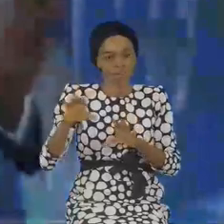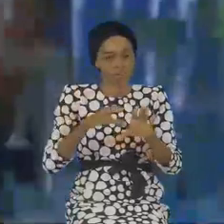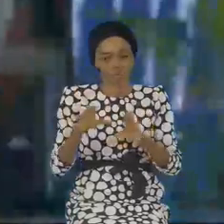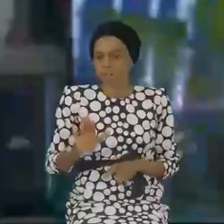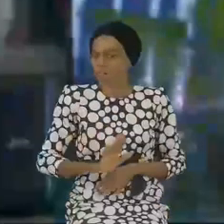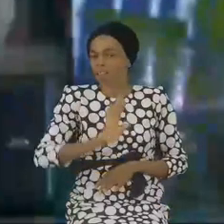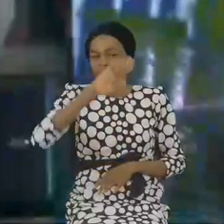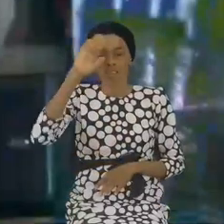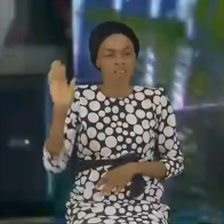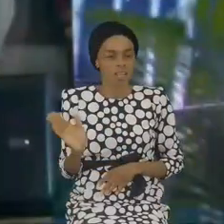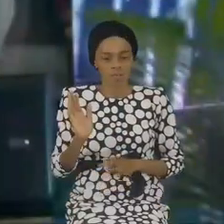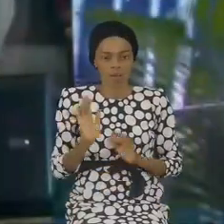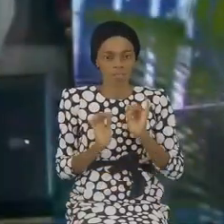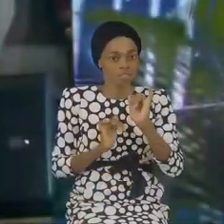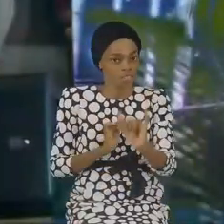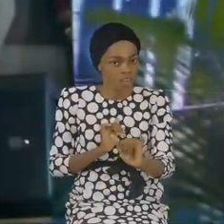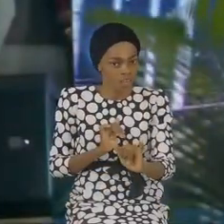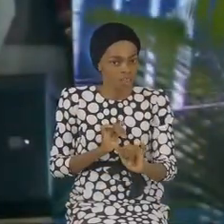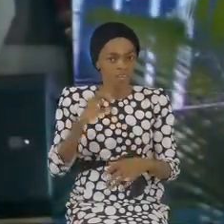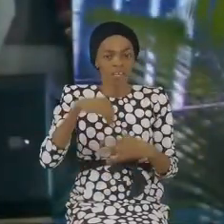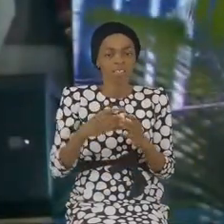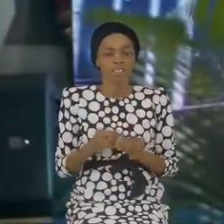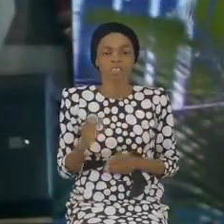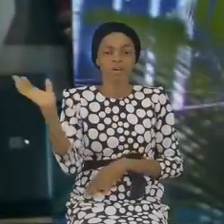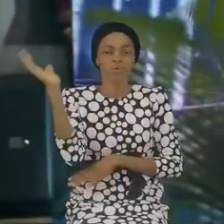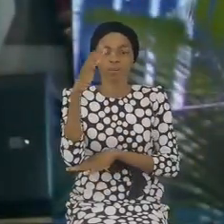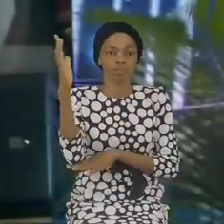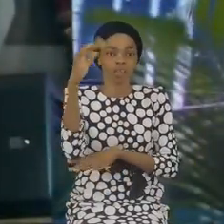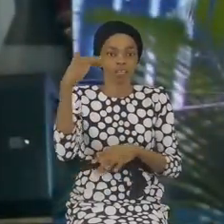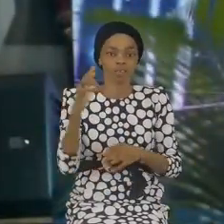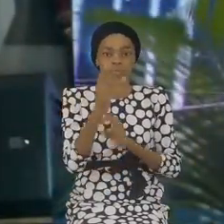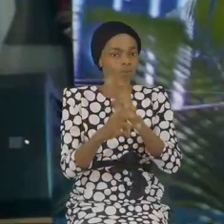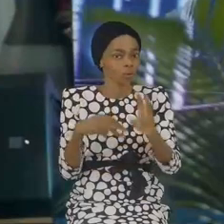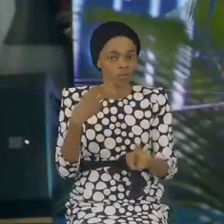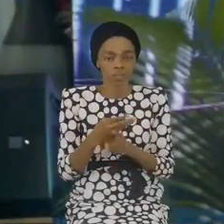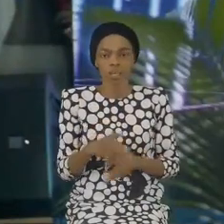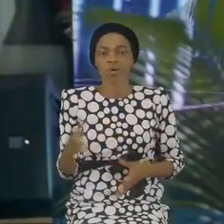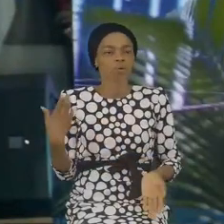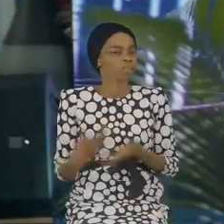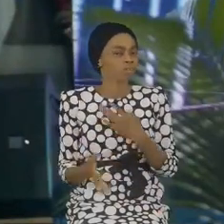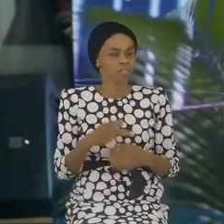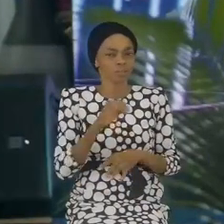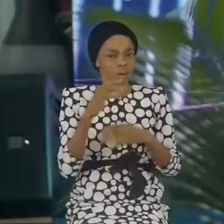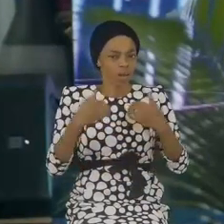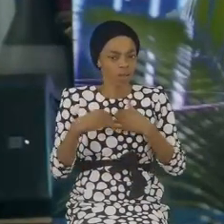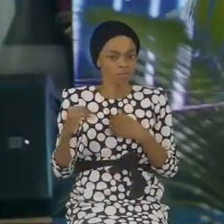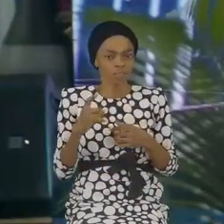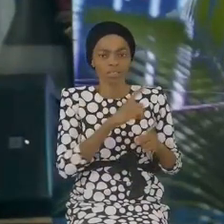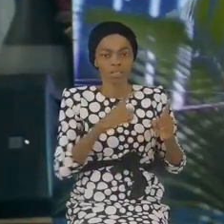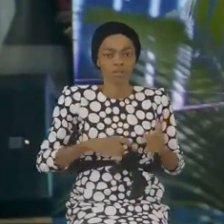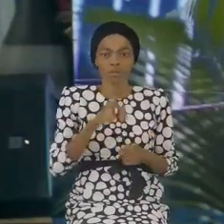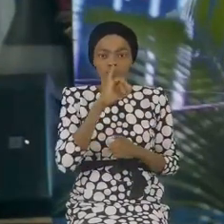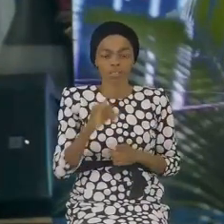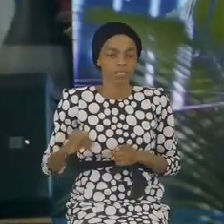vous installer jamais dans le désert du monde. Peu importe ce que vous avez là-bas, vous devez avancer. Et Dieu vous